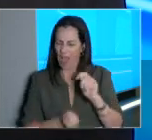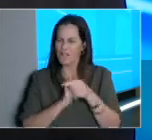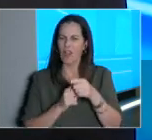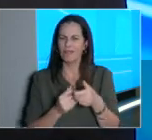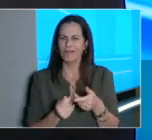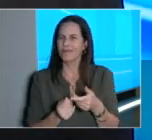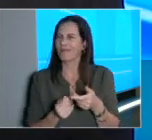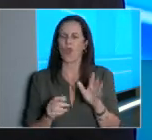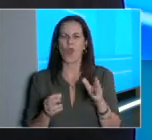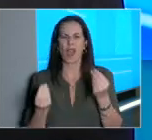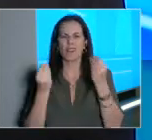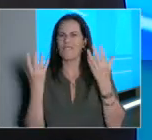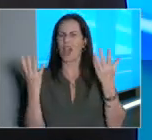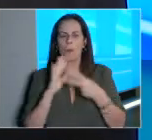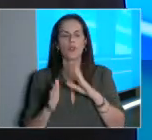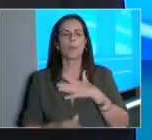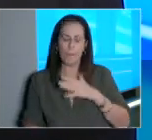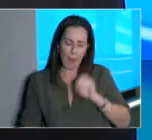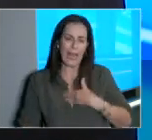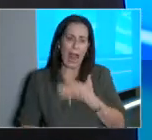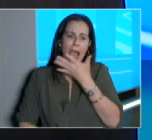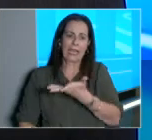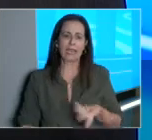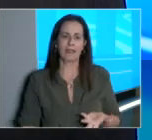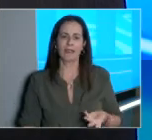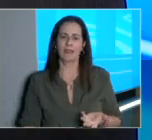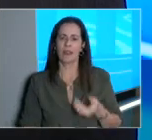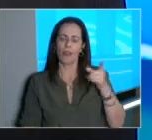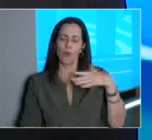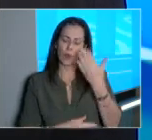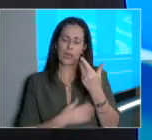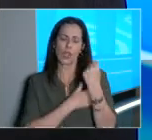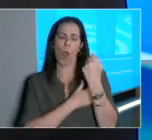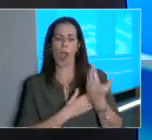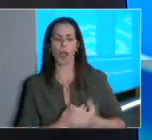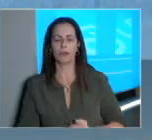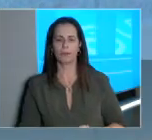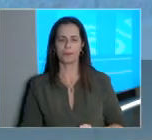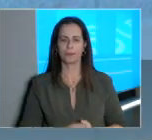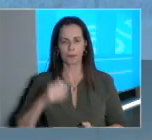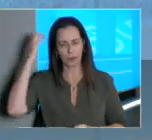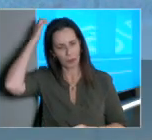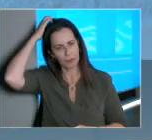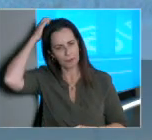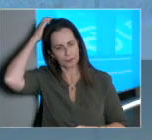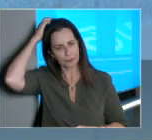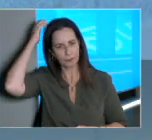להיות כל כך קרדום פוליטי לחפור בו שכבר בא להקים מהדבר הזה. תודה. ודוב אלברטל רק מחזק את העניין הזה. שי, תודה. רק בוא נראה את